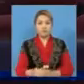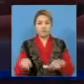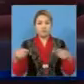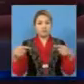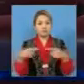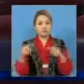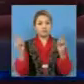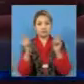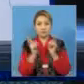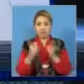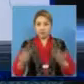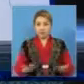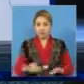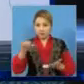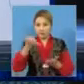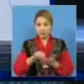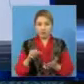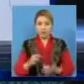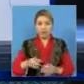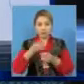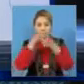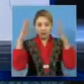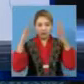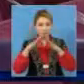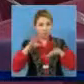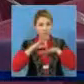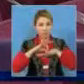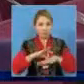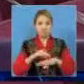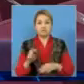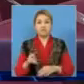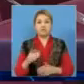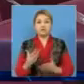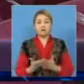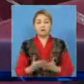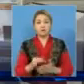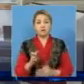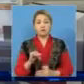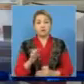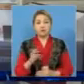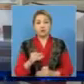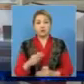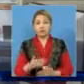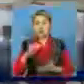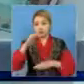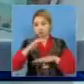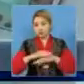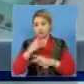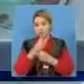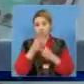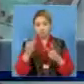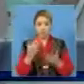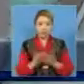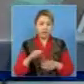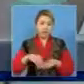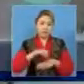осындай кездесу тұрғындардың қатысуымен аудандық мәдениет үйінде өтті. Департамент өкілдері Досжан Хазірет мемориалдық кешенін көріп, сервистік